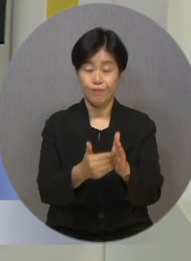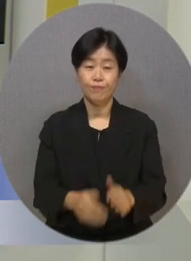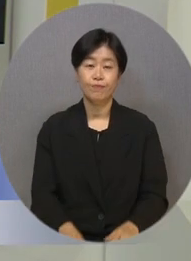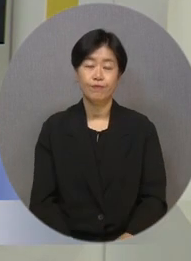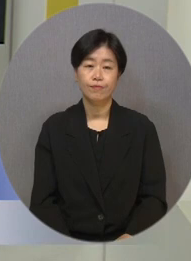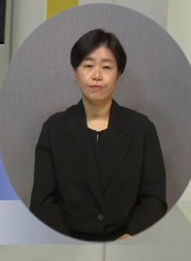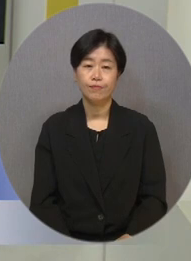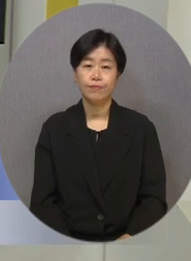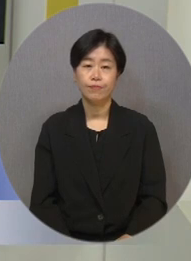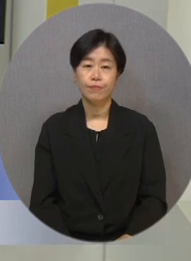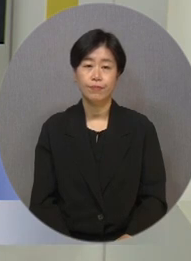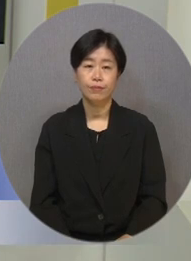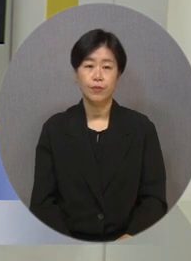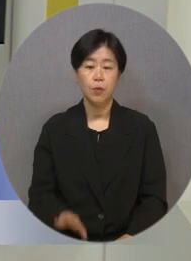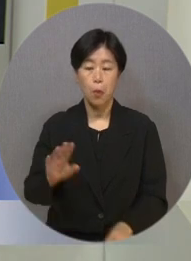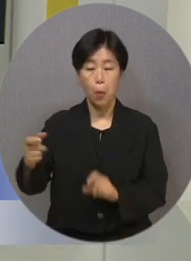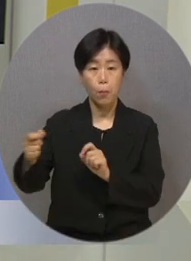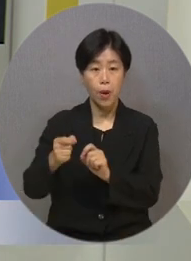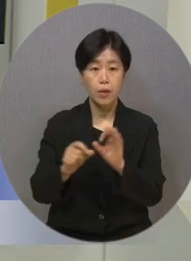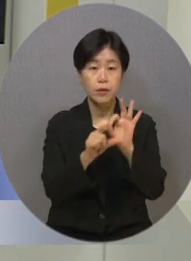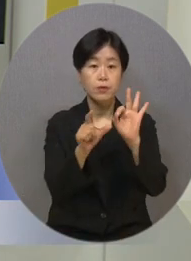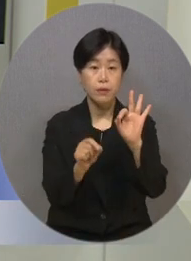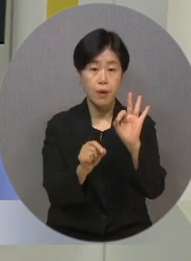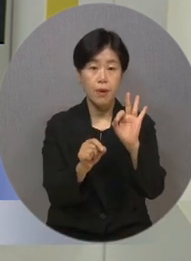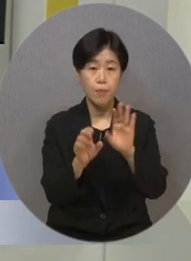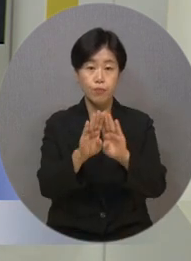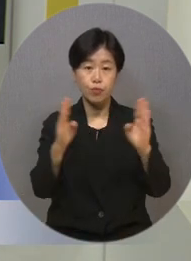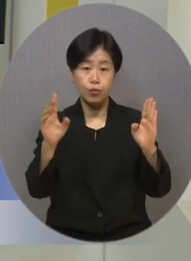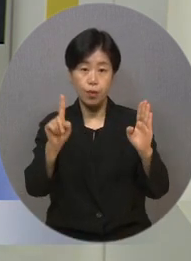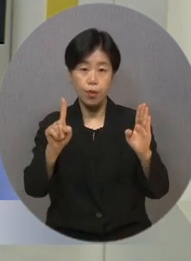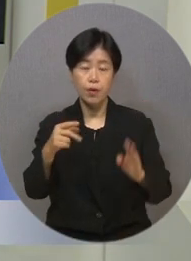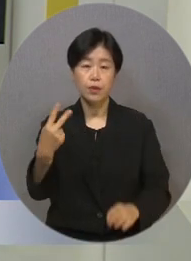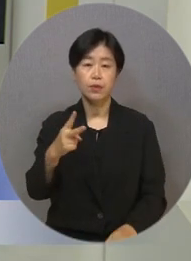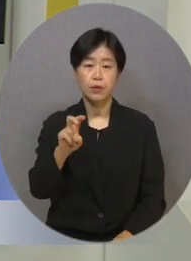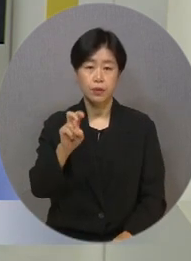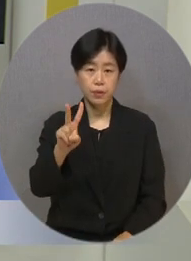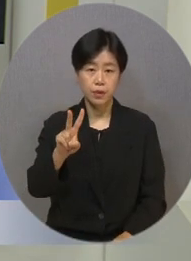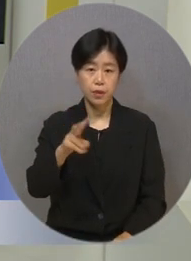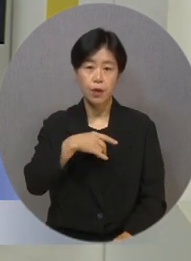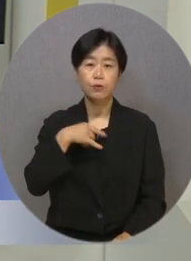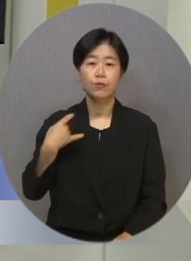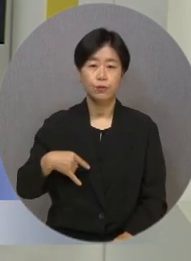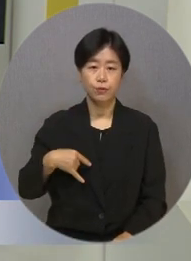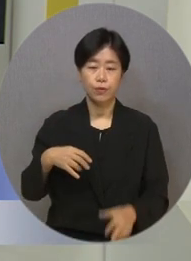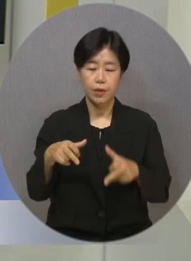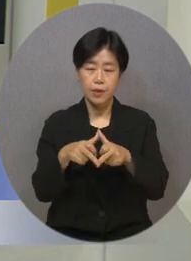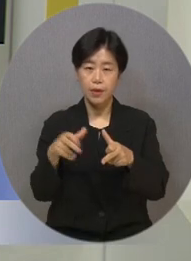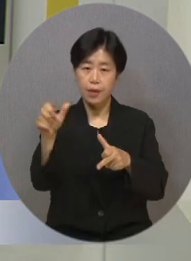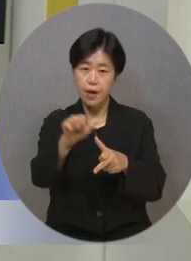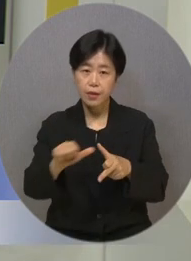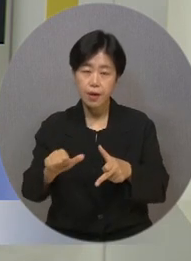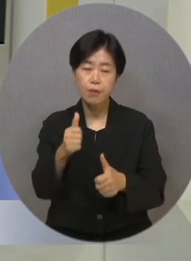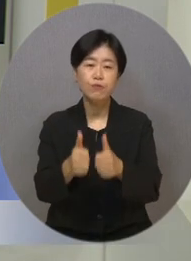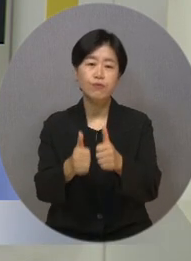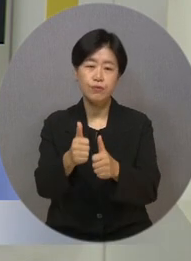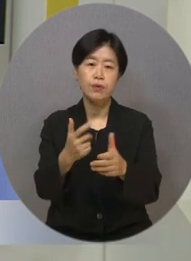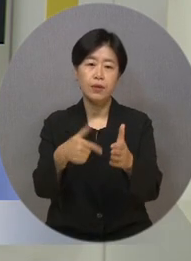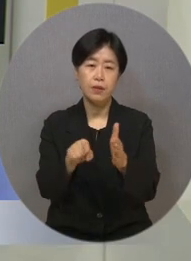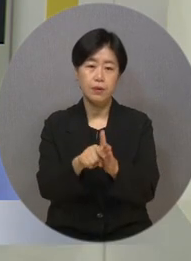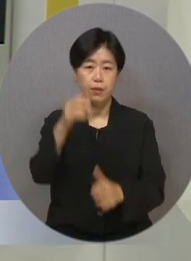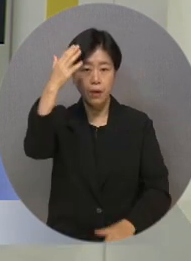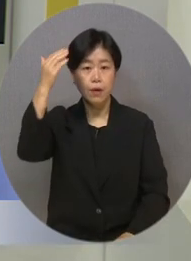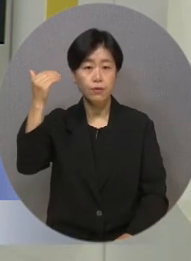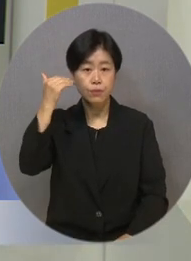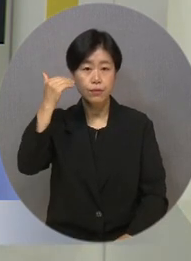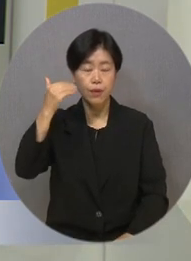다음 뉴스입니다 오는 10월 연리는 2022 항저우 장애인 아시아 경기 대회를 앞두고 대한민국 선수단이 종합